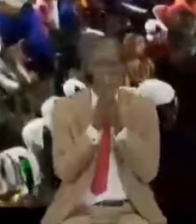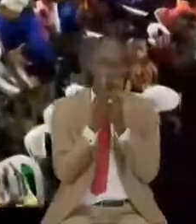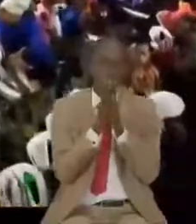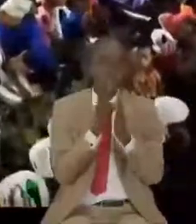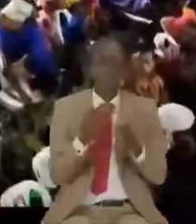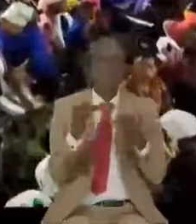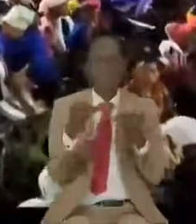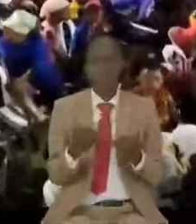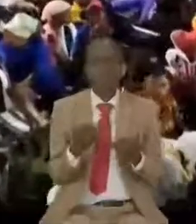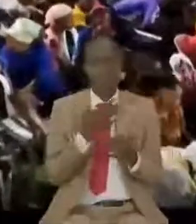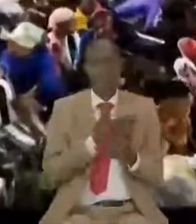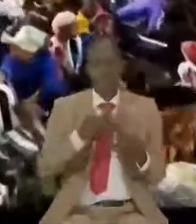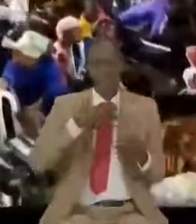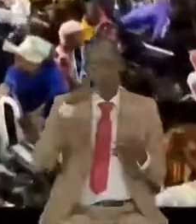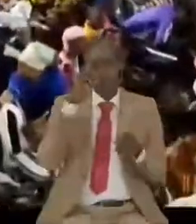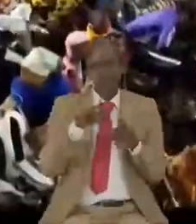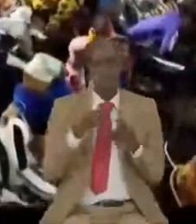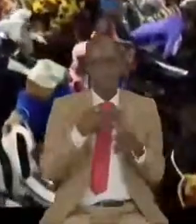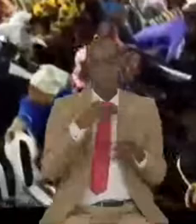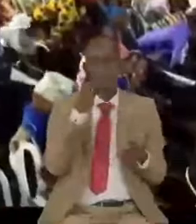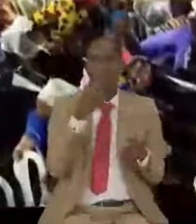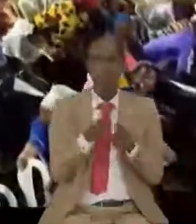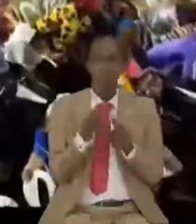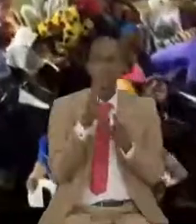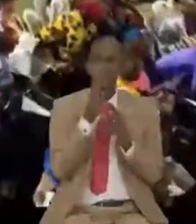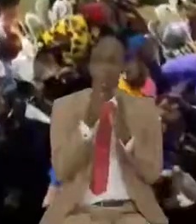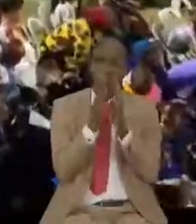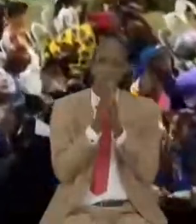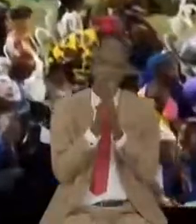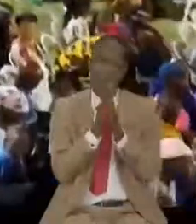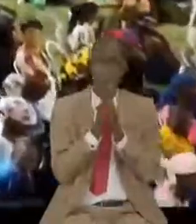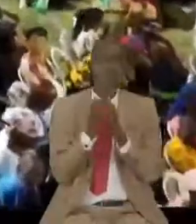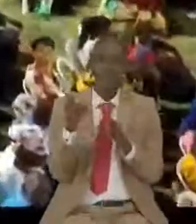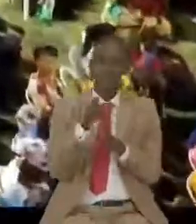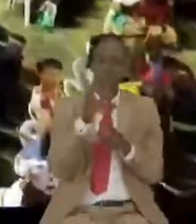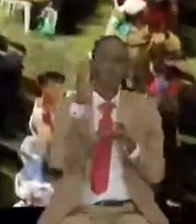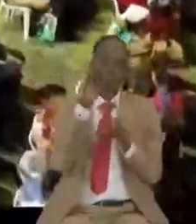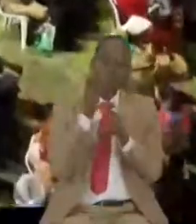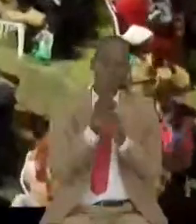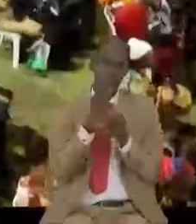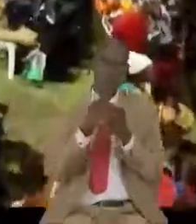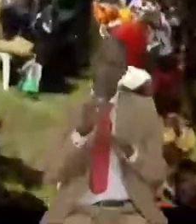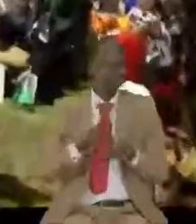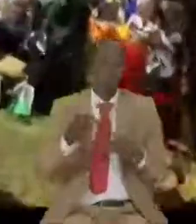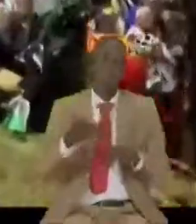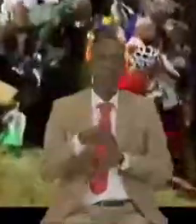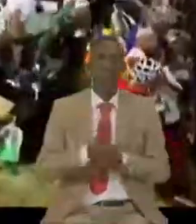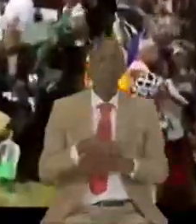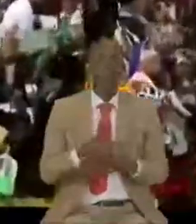parce que tout problème, toute maladie, toute infirmité